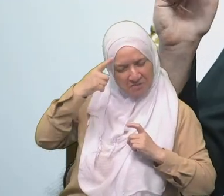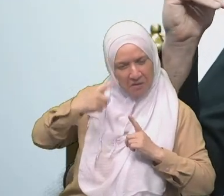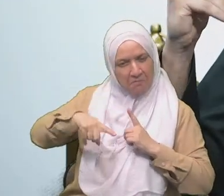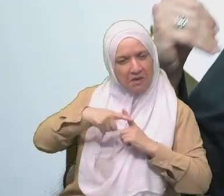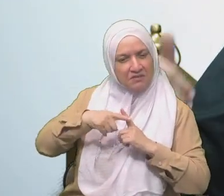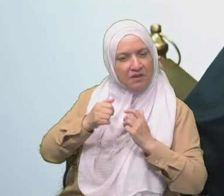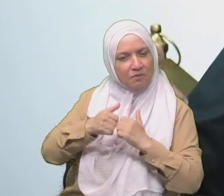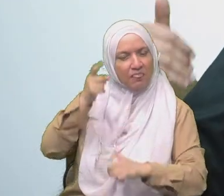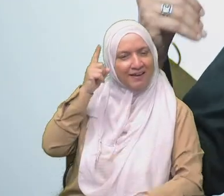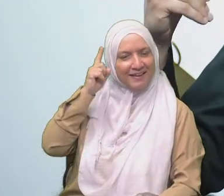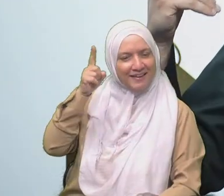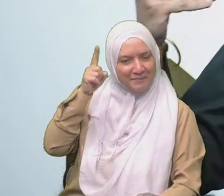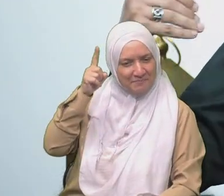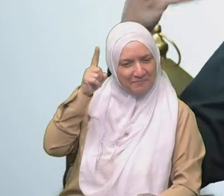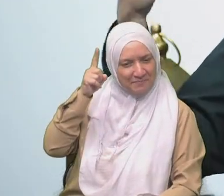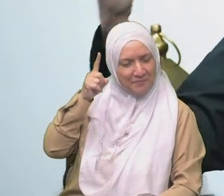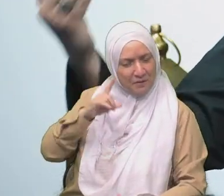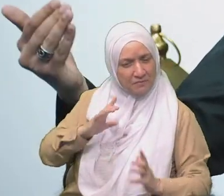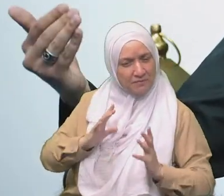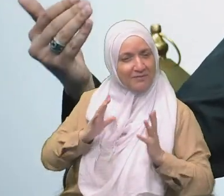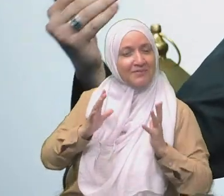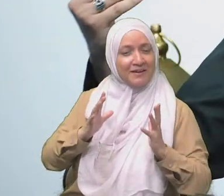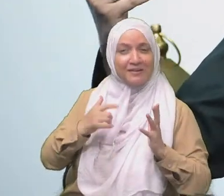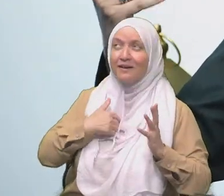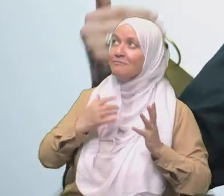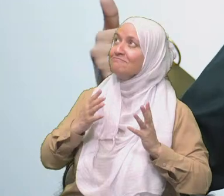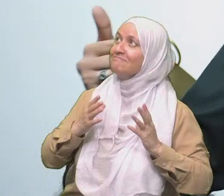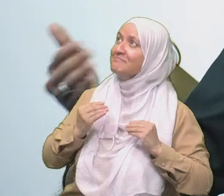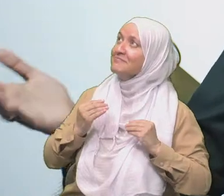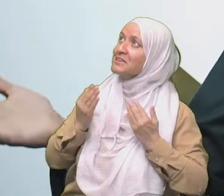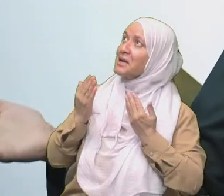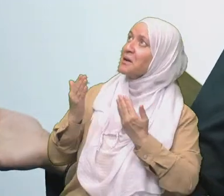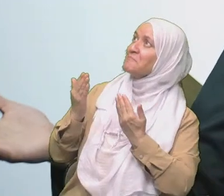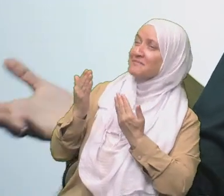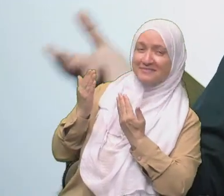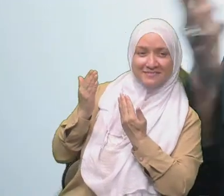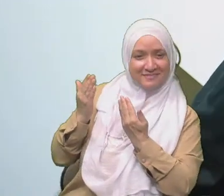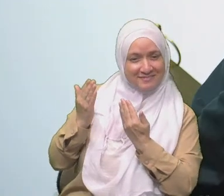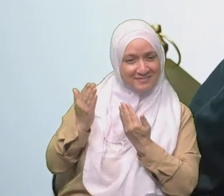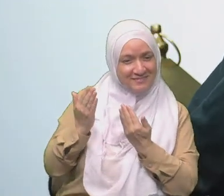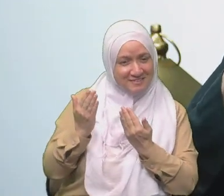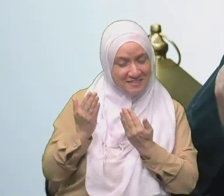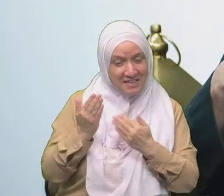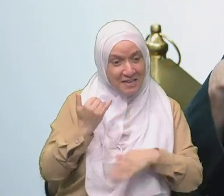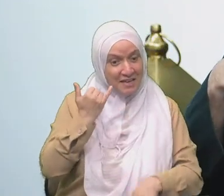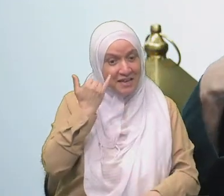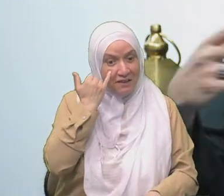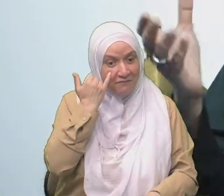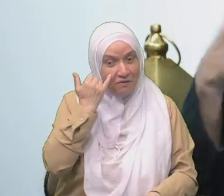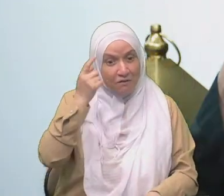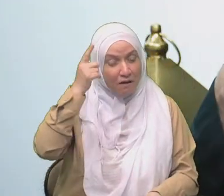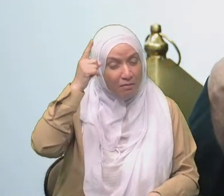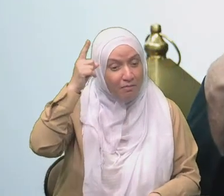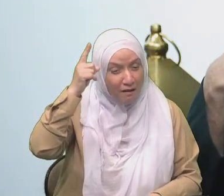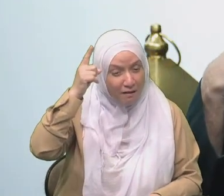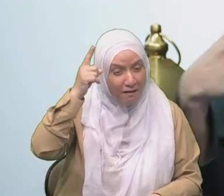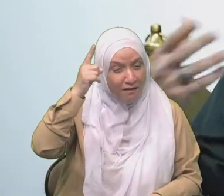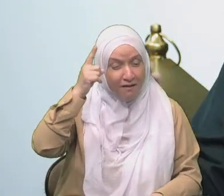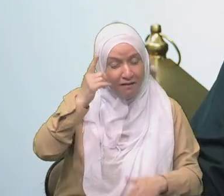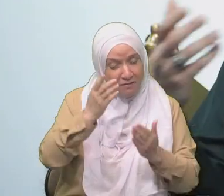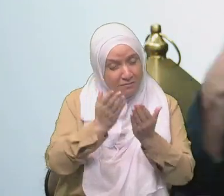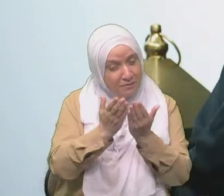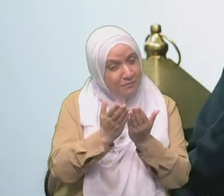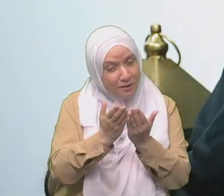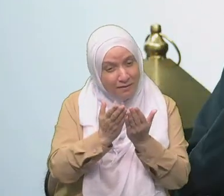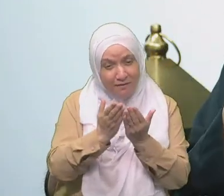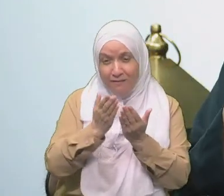لَأَزِيدَنَّكُمْ. And I'll be grateful and hopefully it will mean better. But if Allah subhanahu wa ta'ala saved the whole portion for the hereafter, well, that's my ultimate goal anyway. And